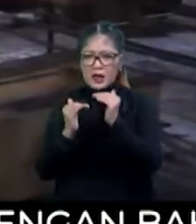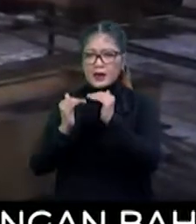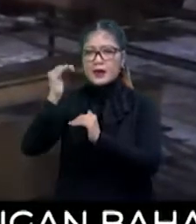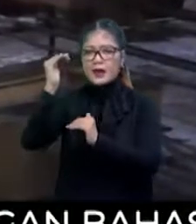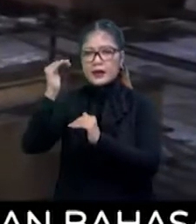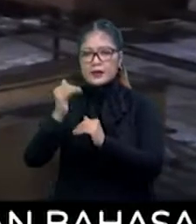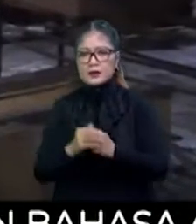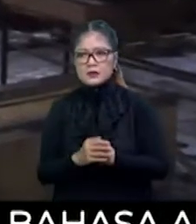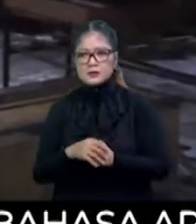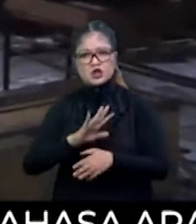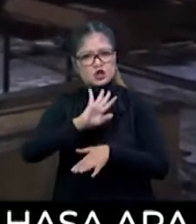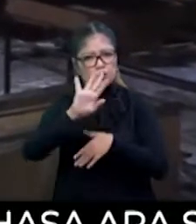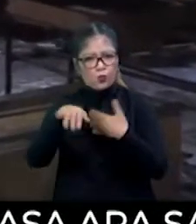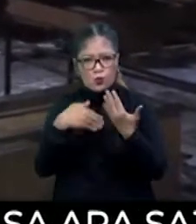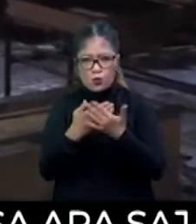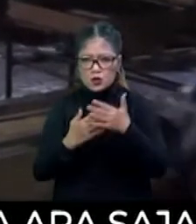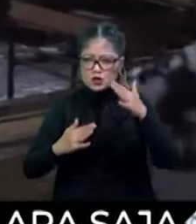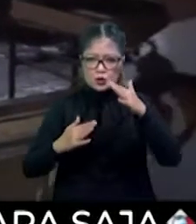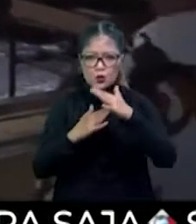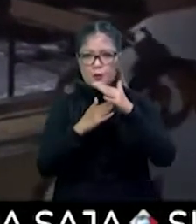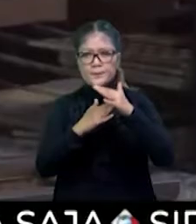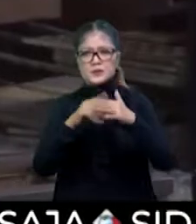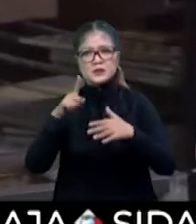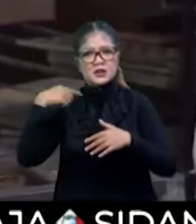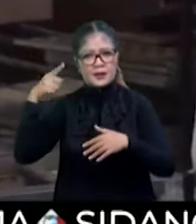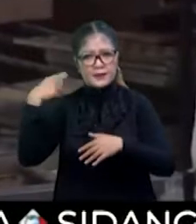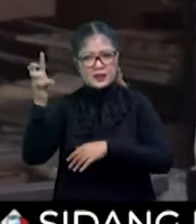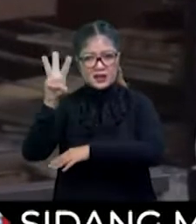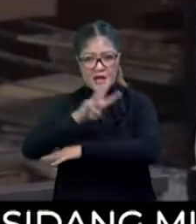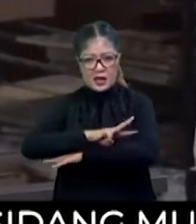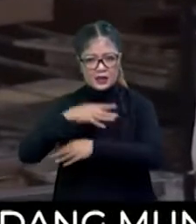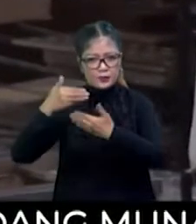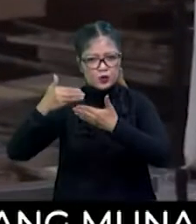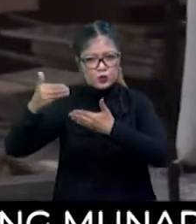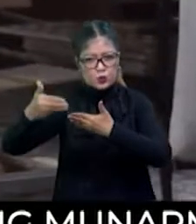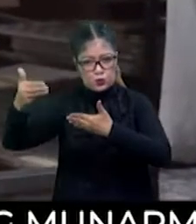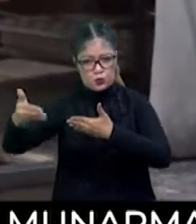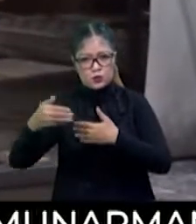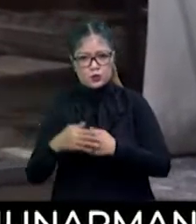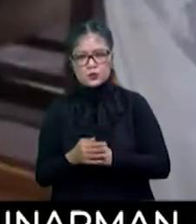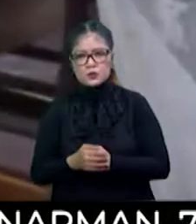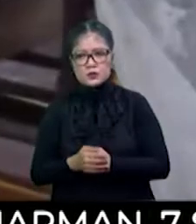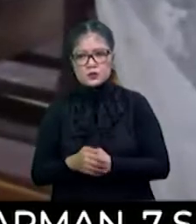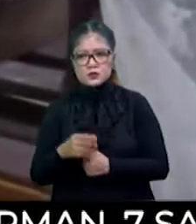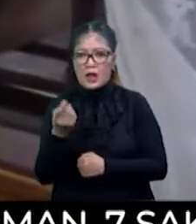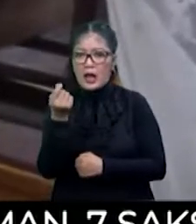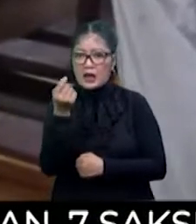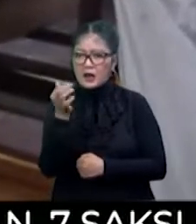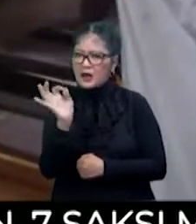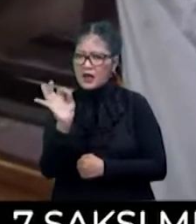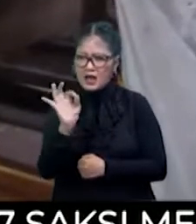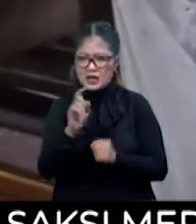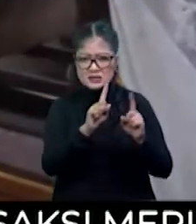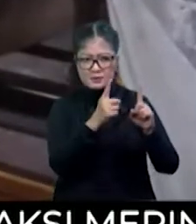kompak tidak memproduksi tahu hingga 3 hari ke depan. Pasalnya harga kacang kedelai sudah menembus di angka Rp11.500 per